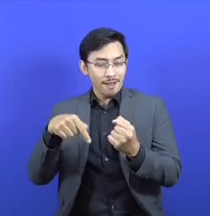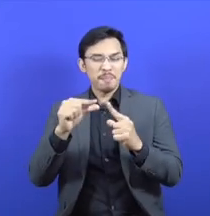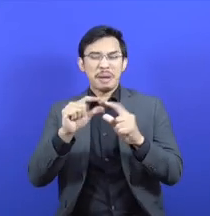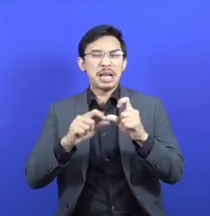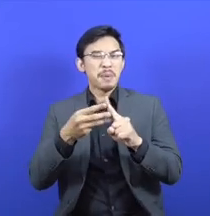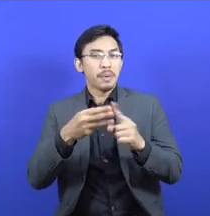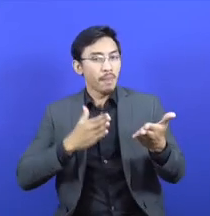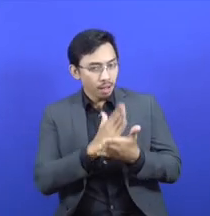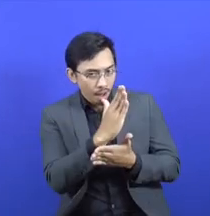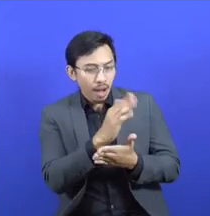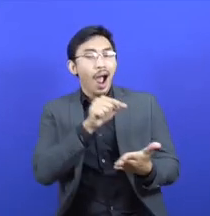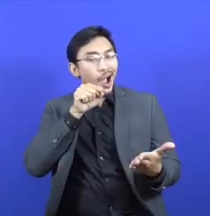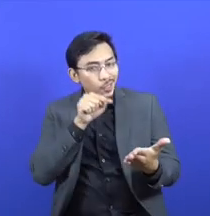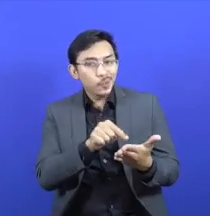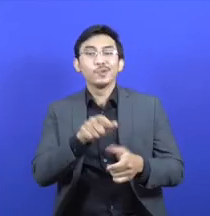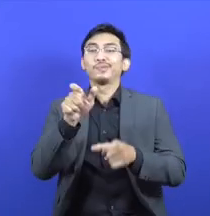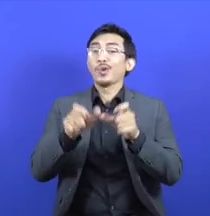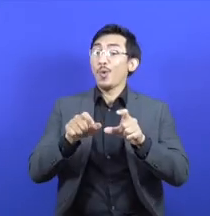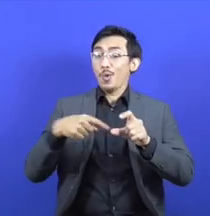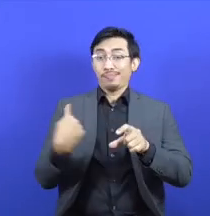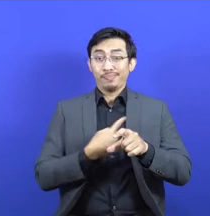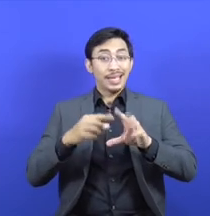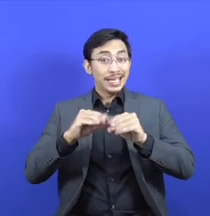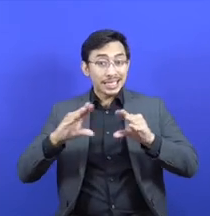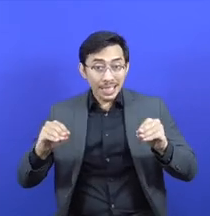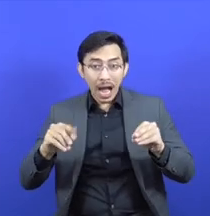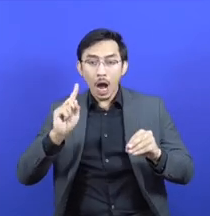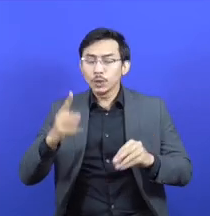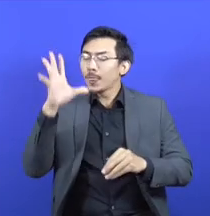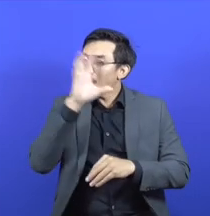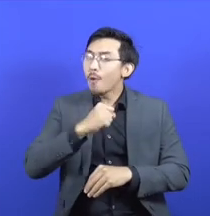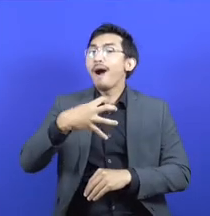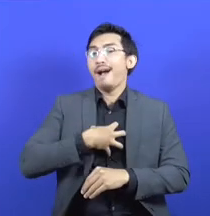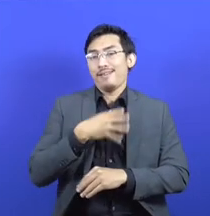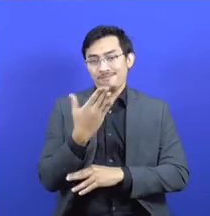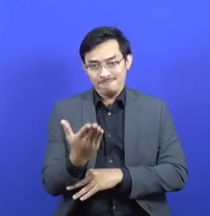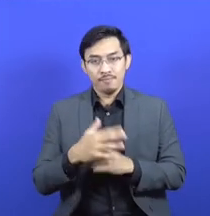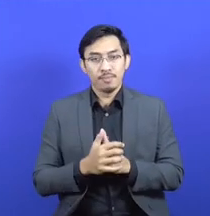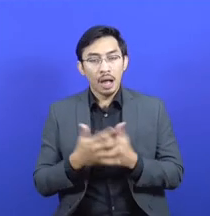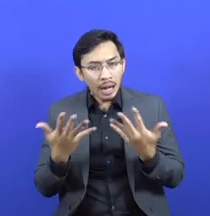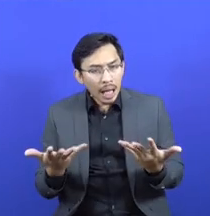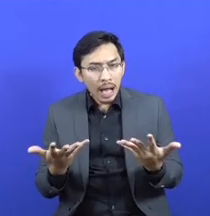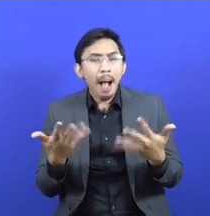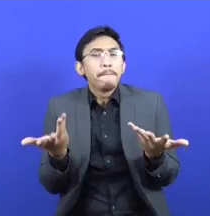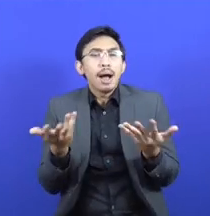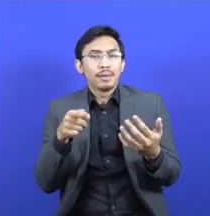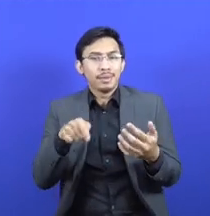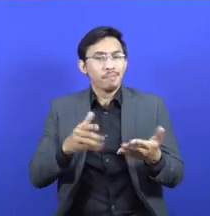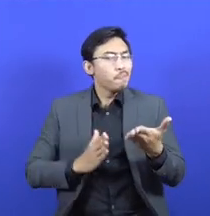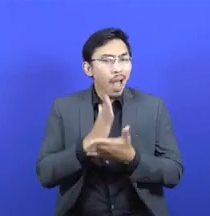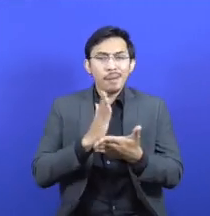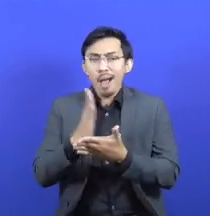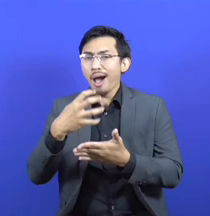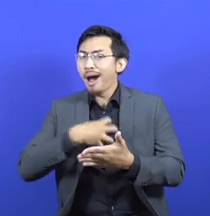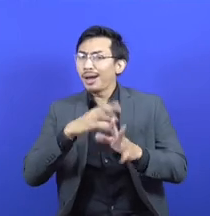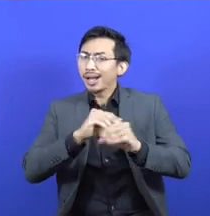yang melanggar PSBB. Inilah mengapa sebagai pekerja kamu mesti tahu hak kamu. Kalau begitu, apa aja sih